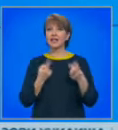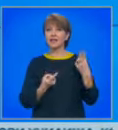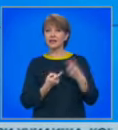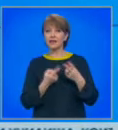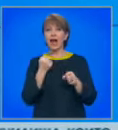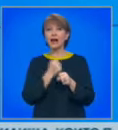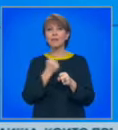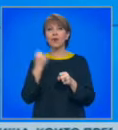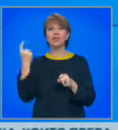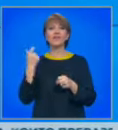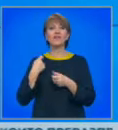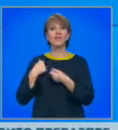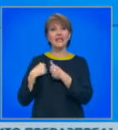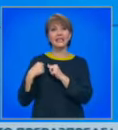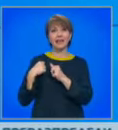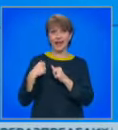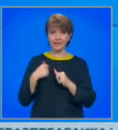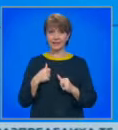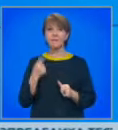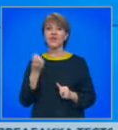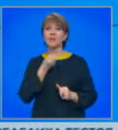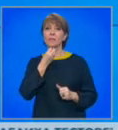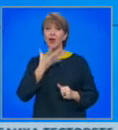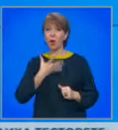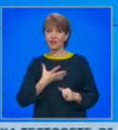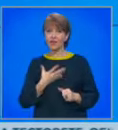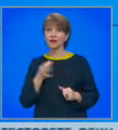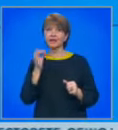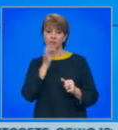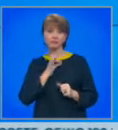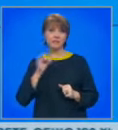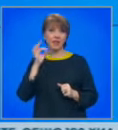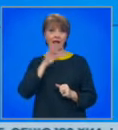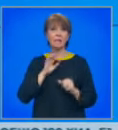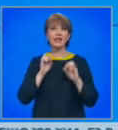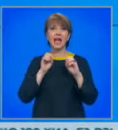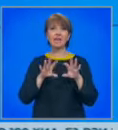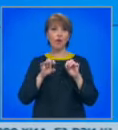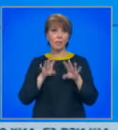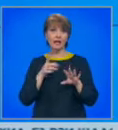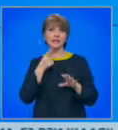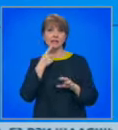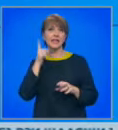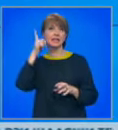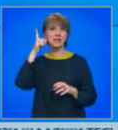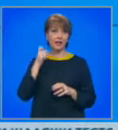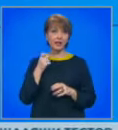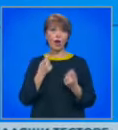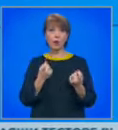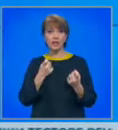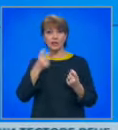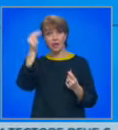Сандански. От регионалната здравна инспекция в Благоевград към момента нямат информация или подаден сигнал от гръцка или българска